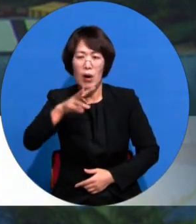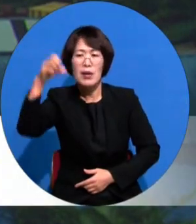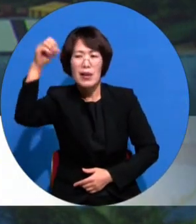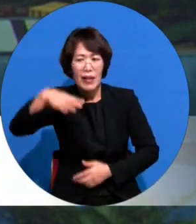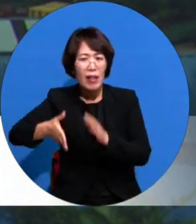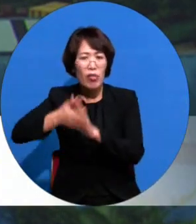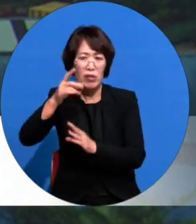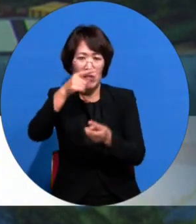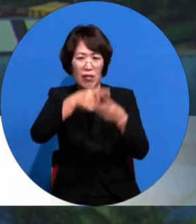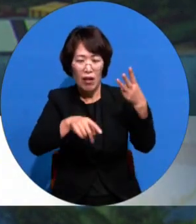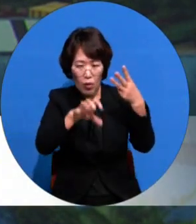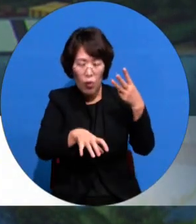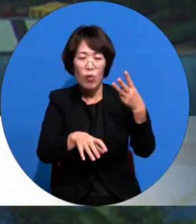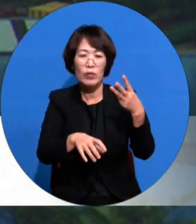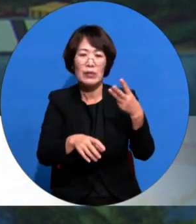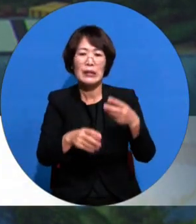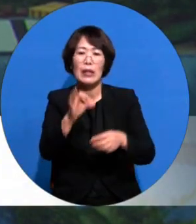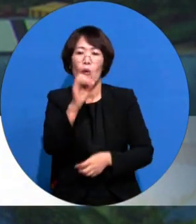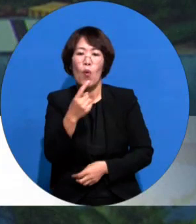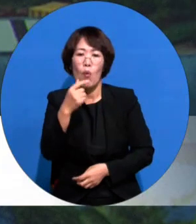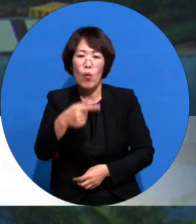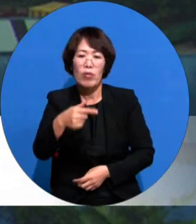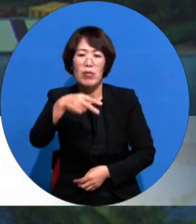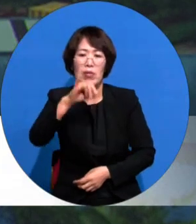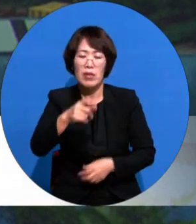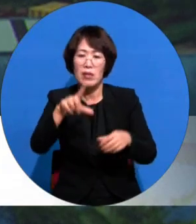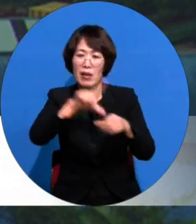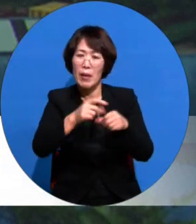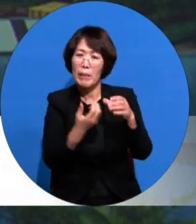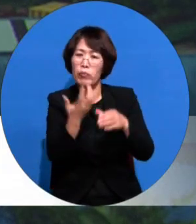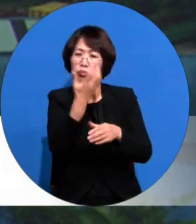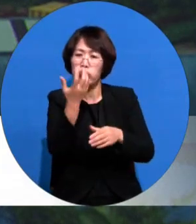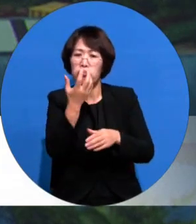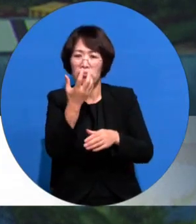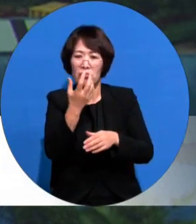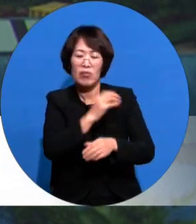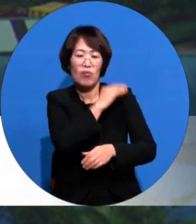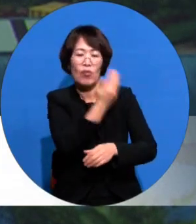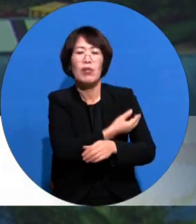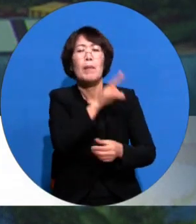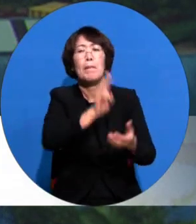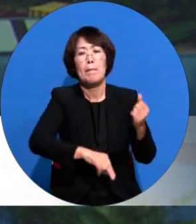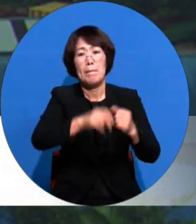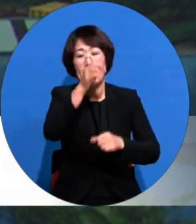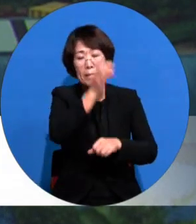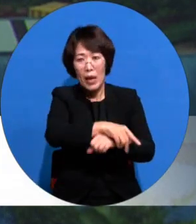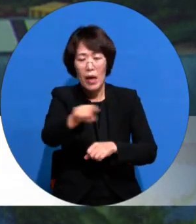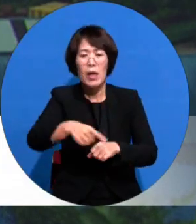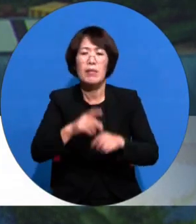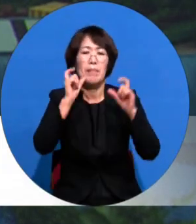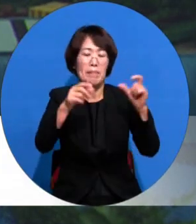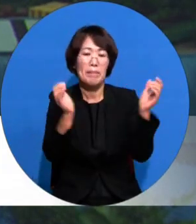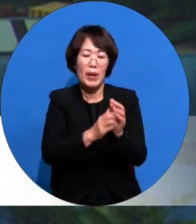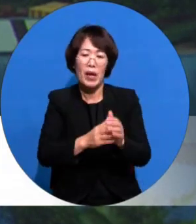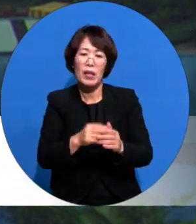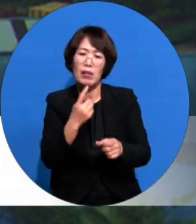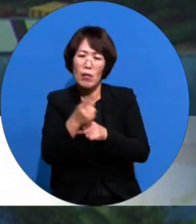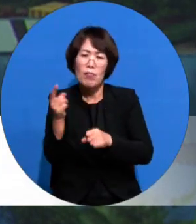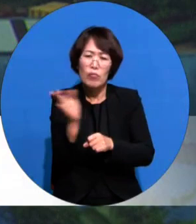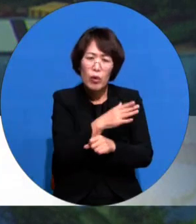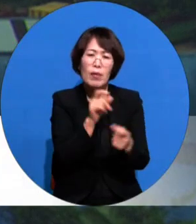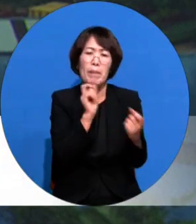광양시도 온실가스 배출권 거래제 대상으로 지정됐습니다. 당장 내년부터 정해진 양보다 온실가스를